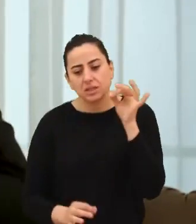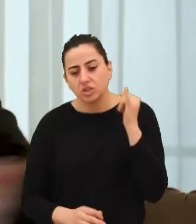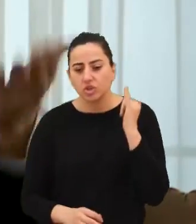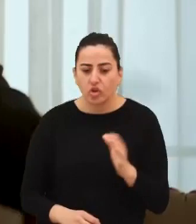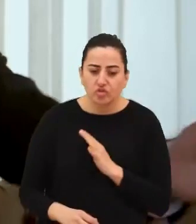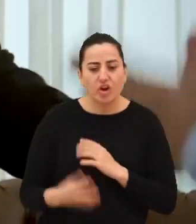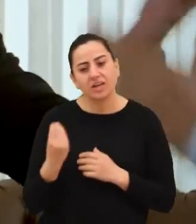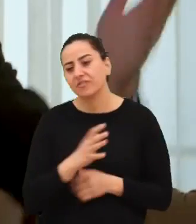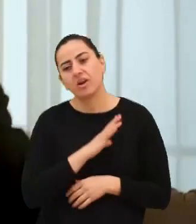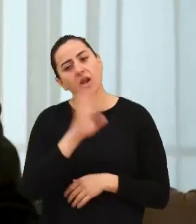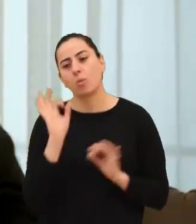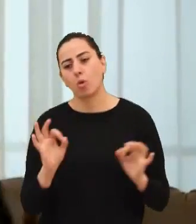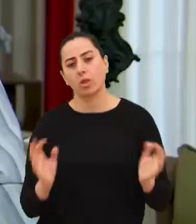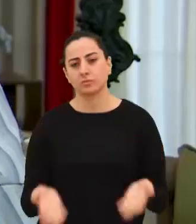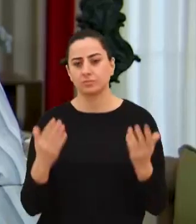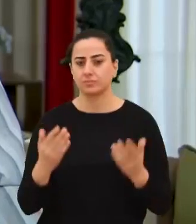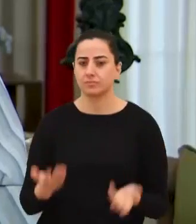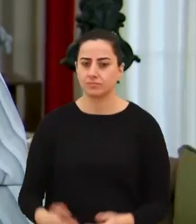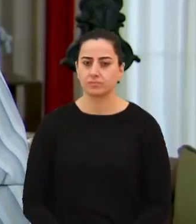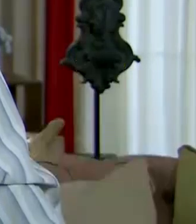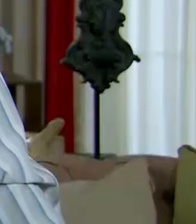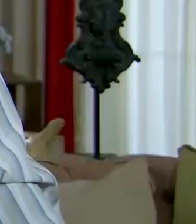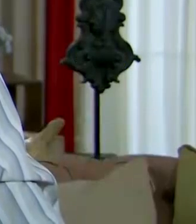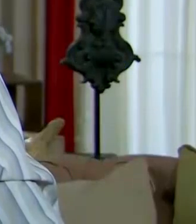eşek saati de oluyor, çok affedersin. Estağfurullah canım.